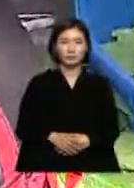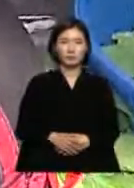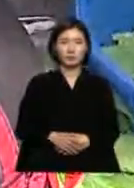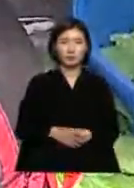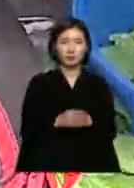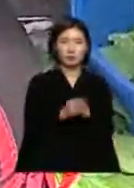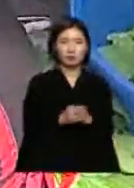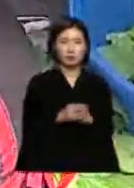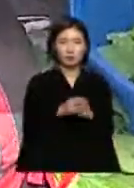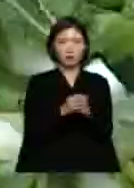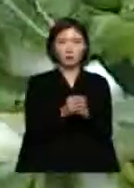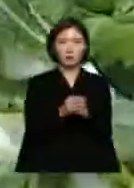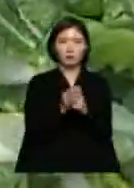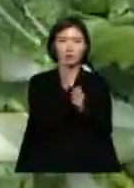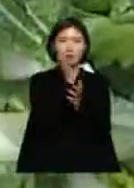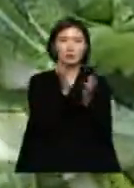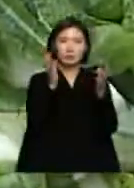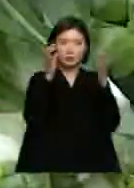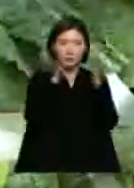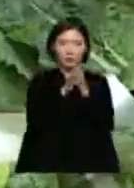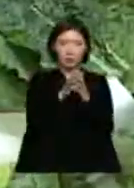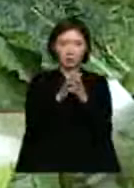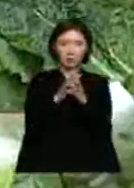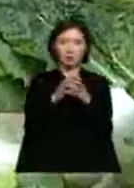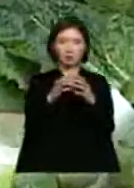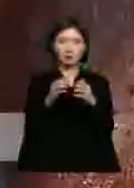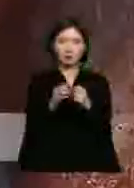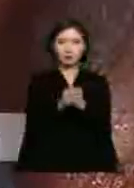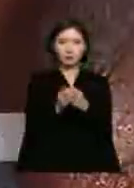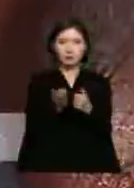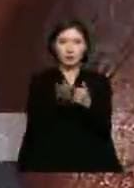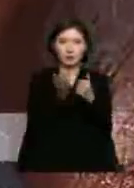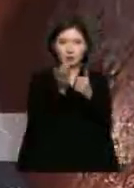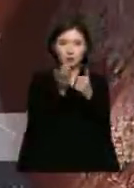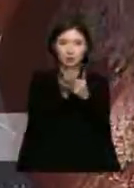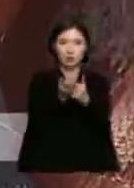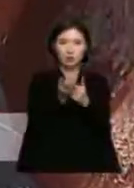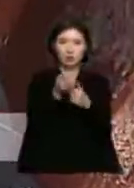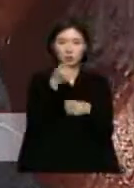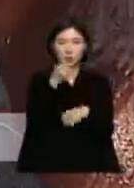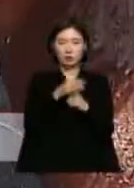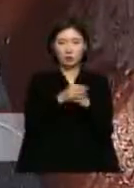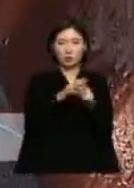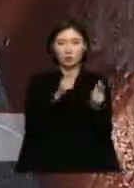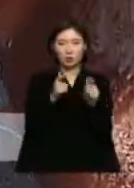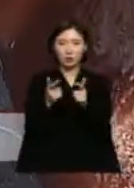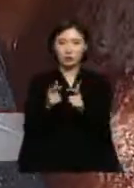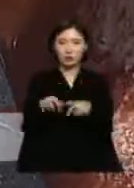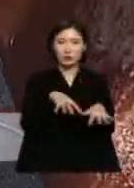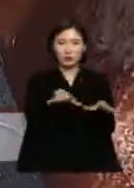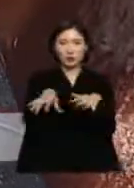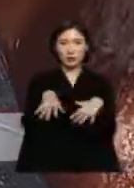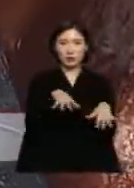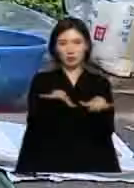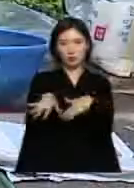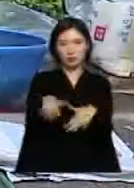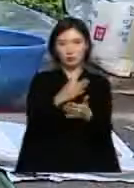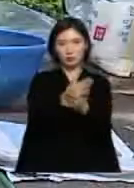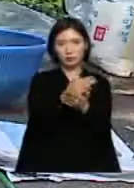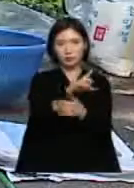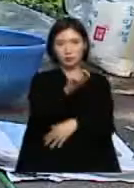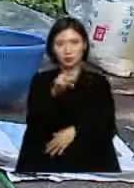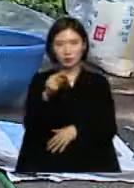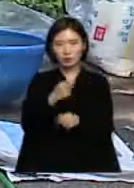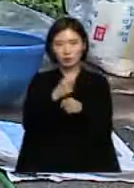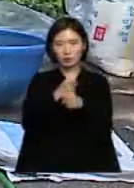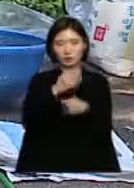열무와 얼갈이 배추를 손질하고 소금에 절여놓습니다. 찹쌀풀도 물에 풀어 김치 양념을 만들어냅니다.